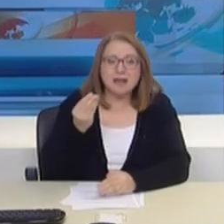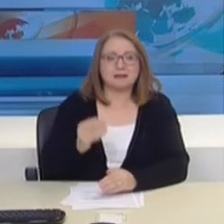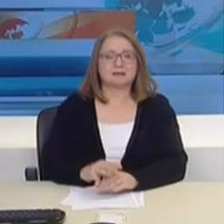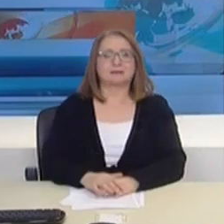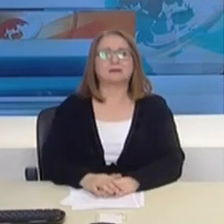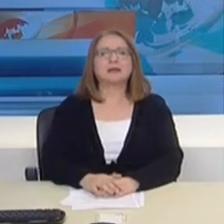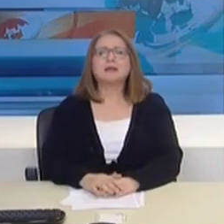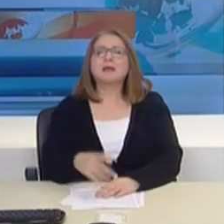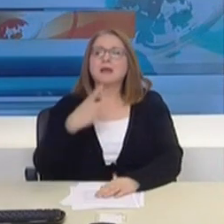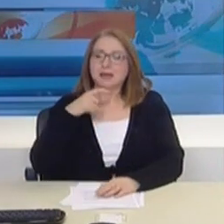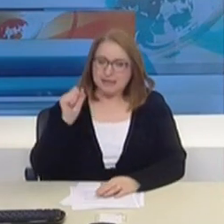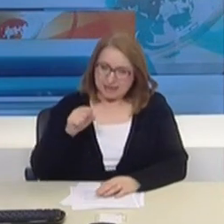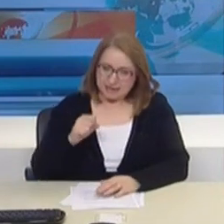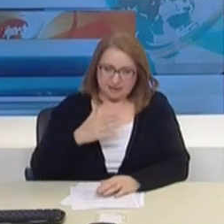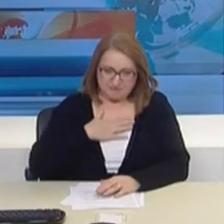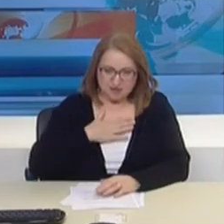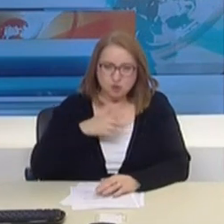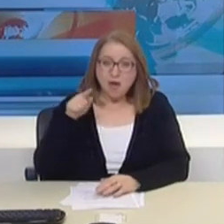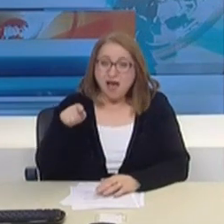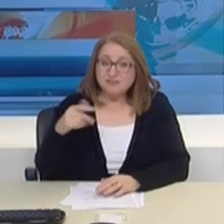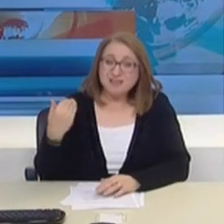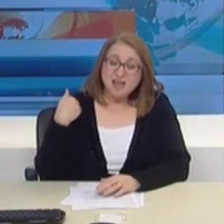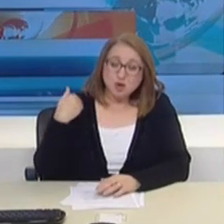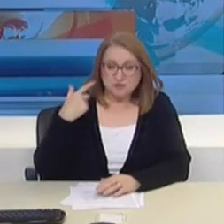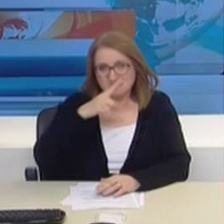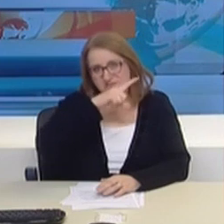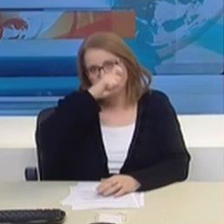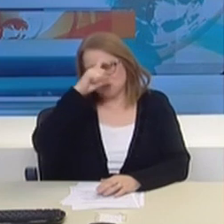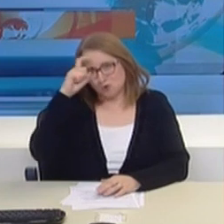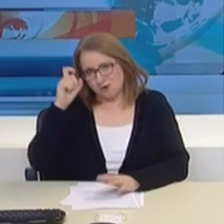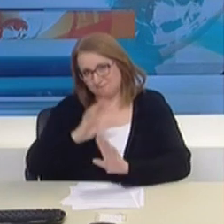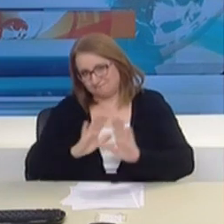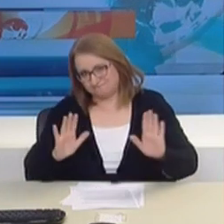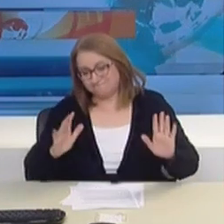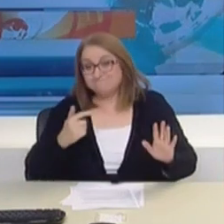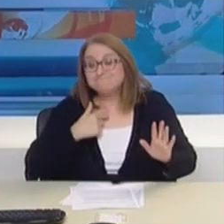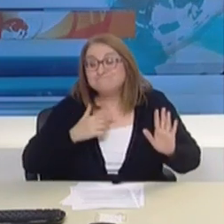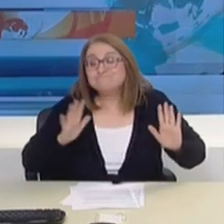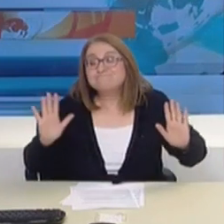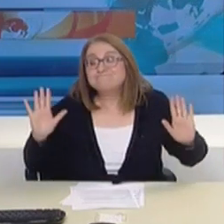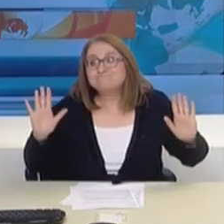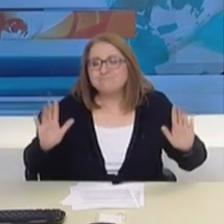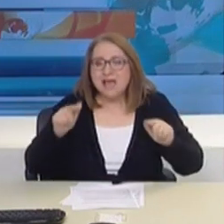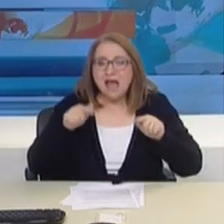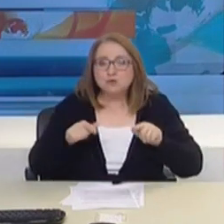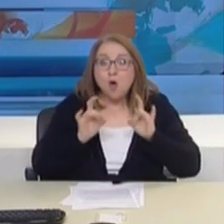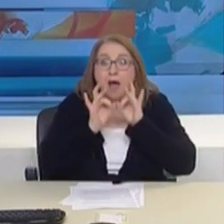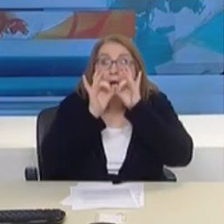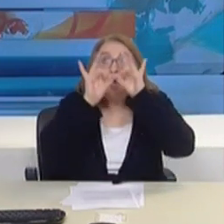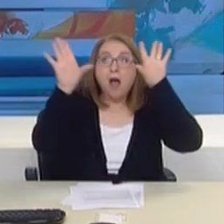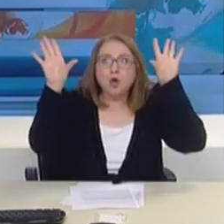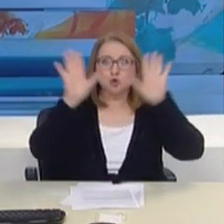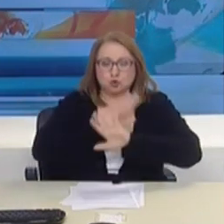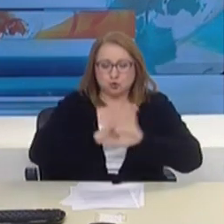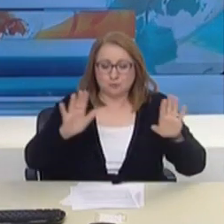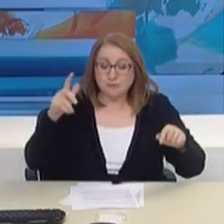Ναι, ευχαριστώ. Είναι δύσκολη ερώτηση και είναι άλλο ένα από τα μεγάλα άγνωστα αυτής της πανδημίας η οποία τρέχει τώρα.